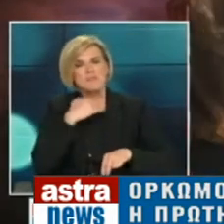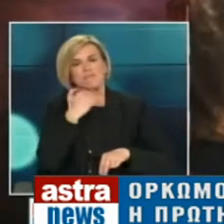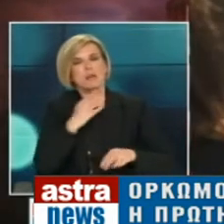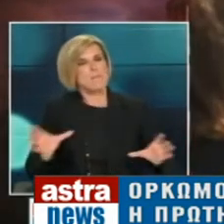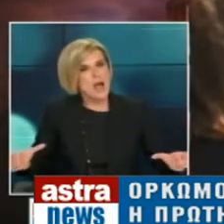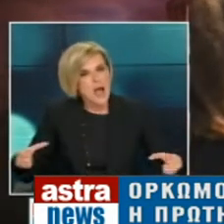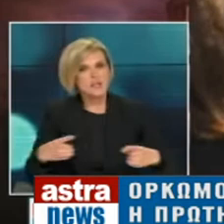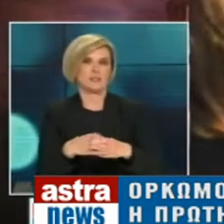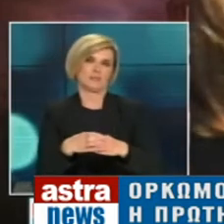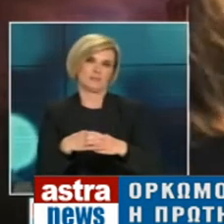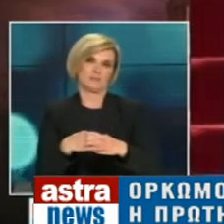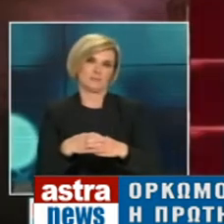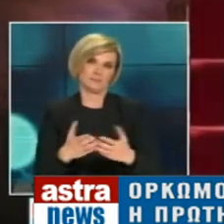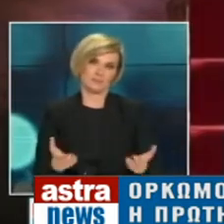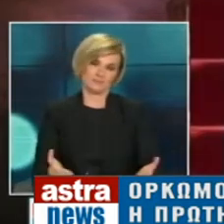υποστήριξαν.